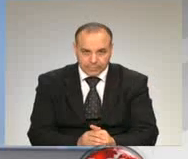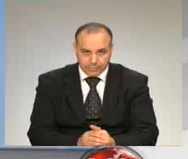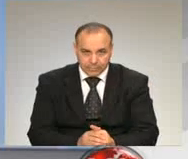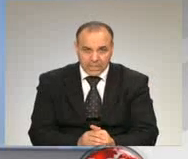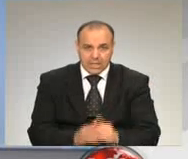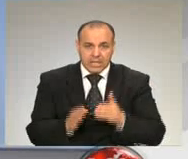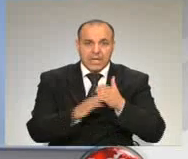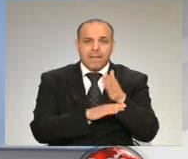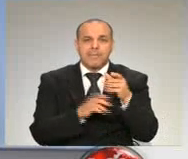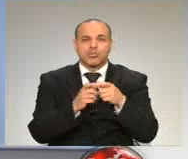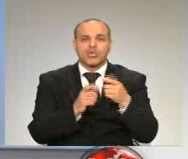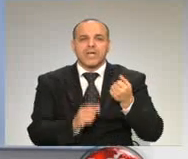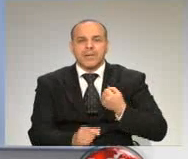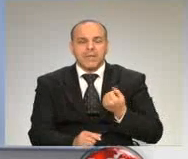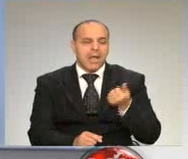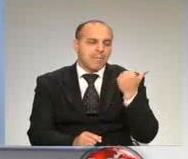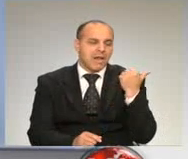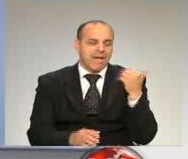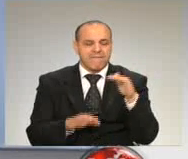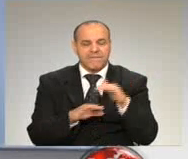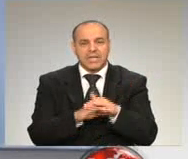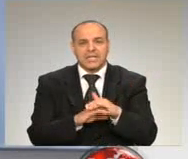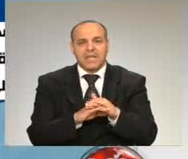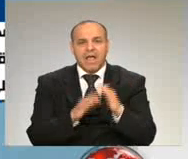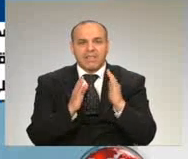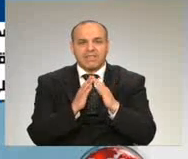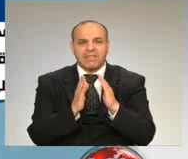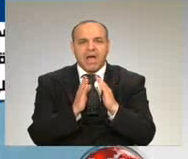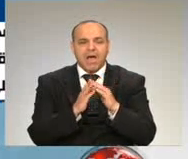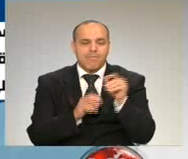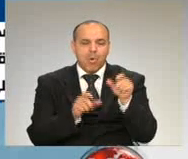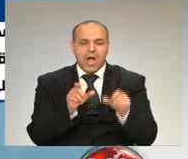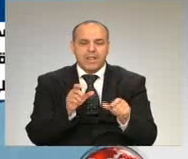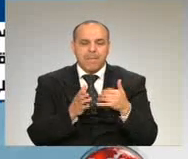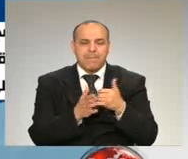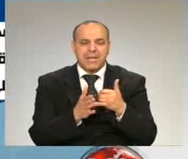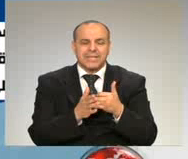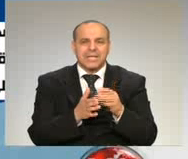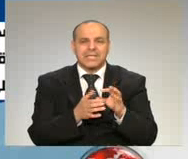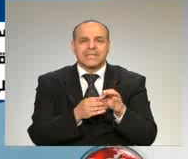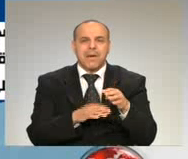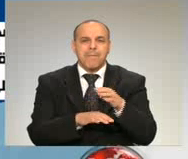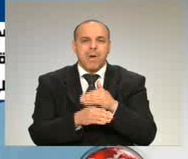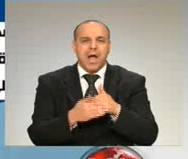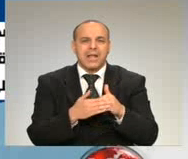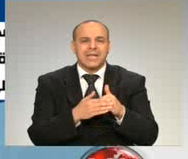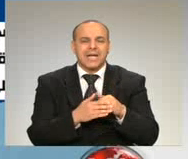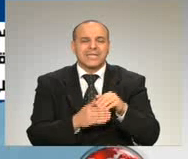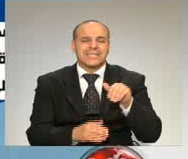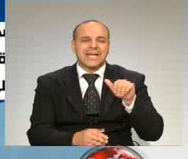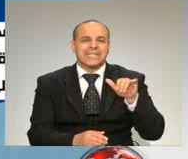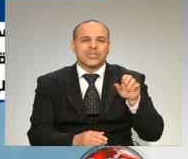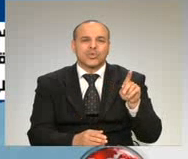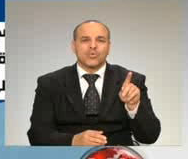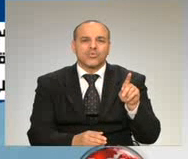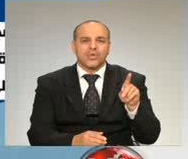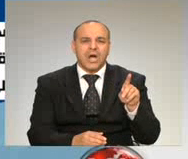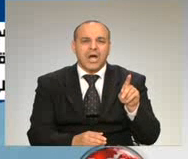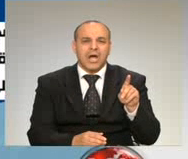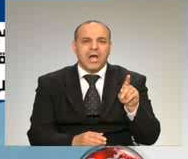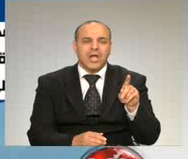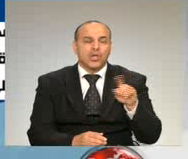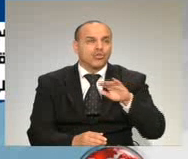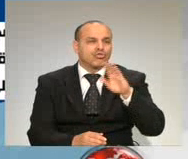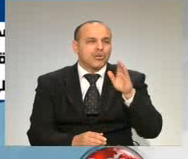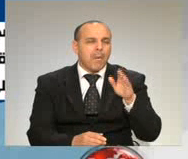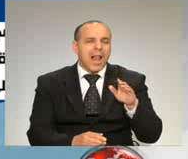داهمت مجموعة إرهابية الليلة الماضية منزلا لأحد المواطنين بمنطقة القويرش بمعتمدية ساقية سيدي يوسف المتاخمة